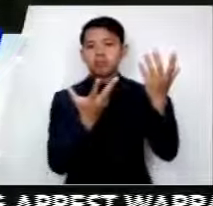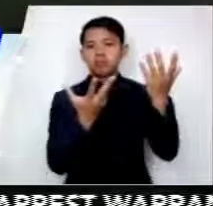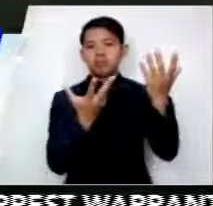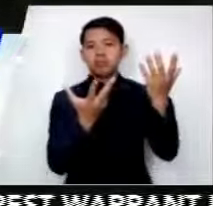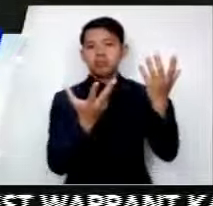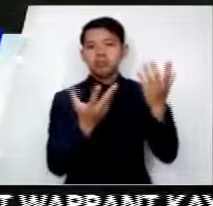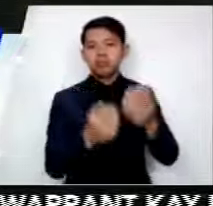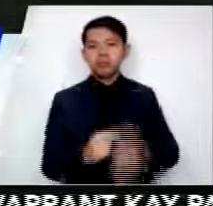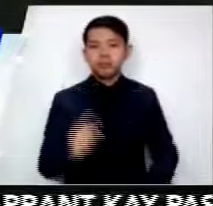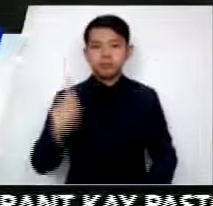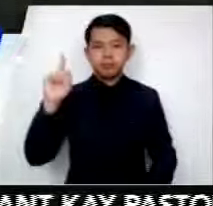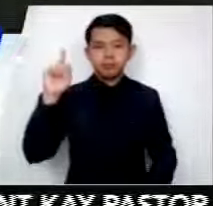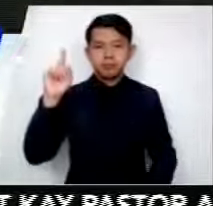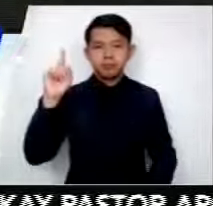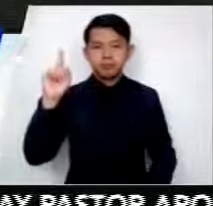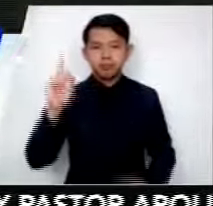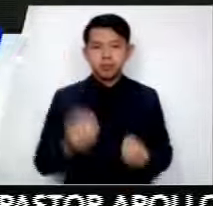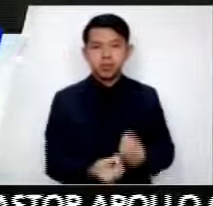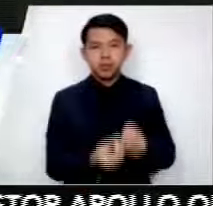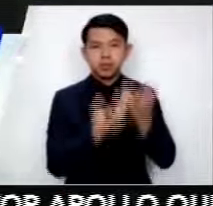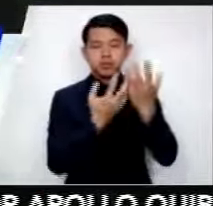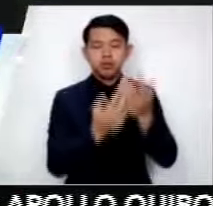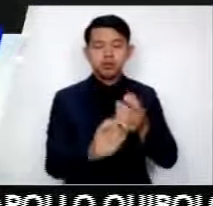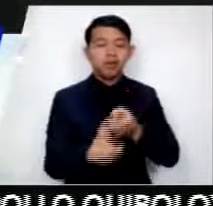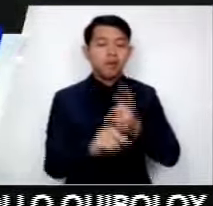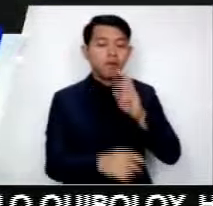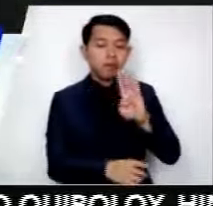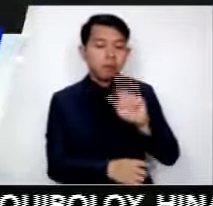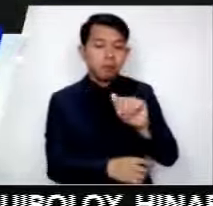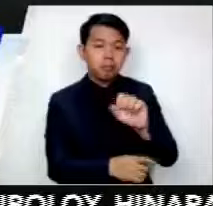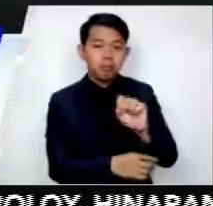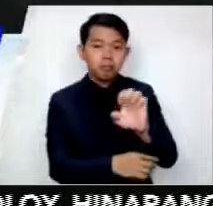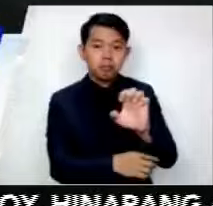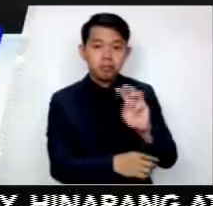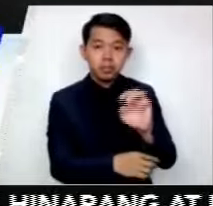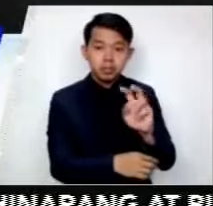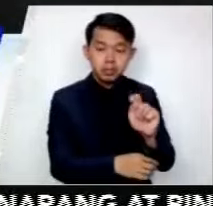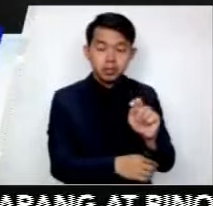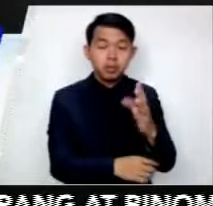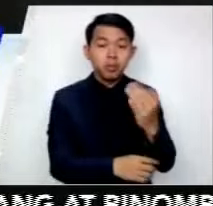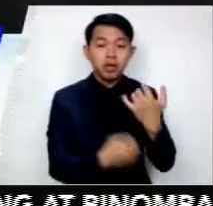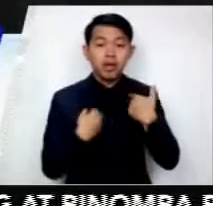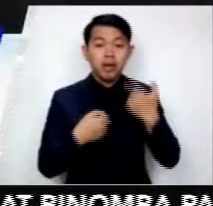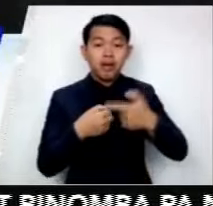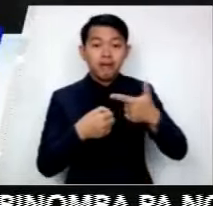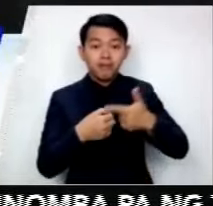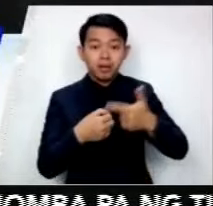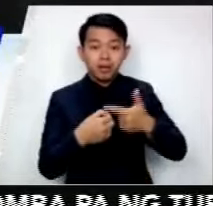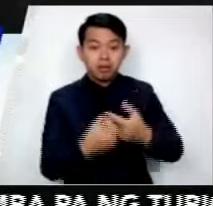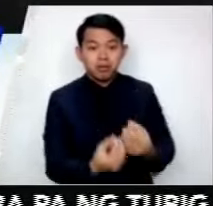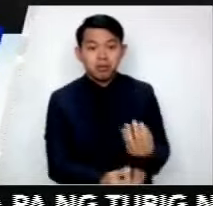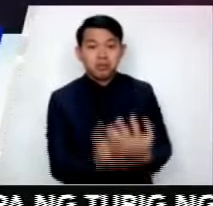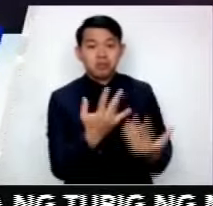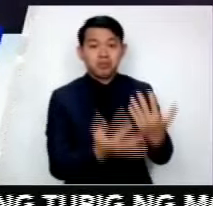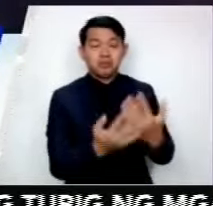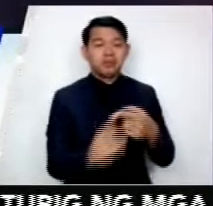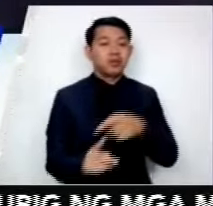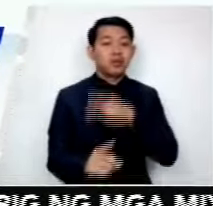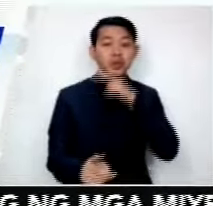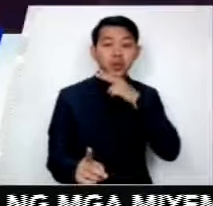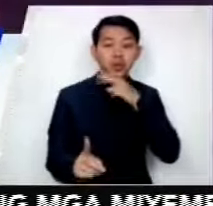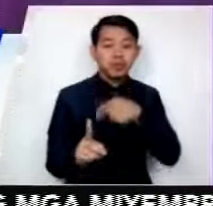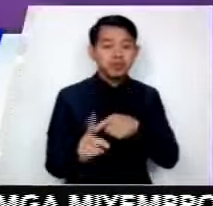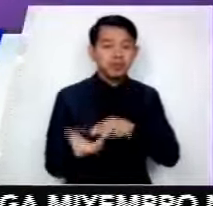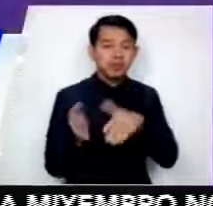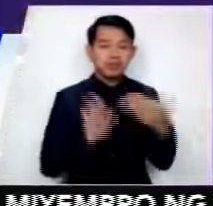nagmulang pagsabog sa basement na resulta ng sinilang gasolina umano ng nasawing suspect nangyari ang insidente noon